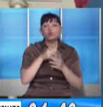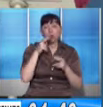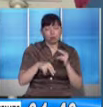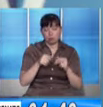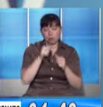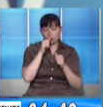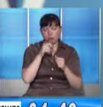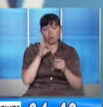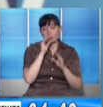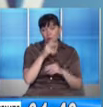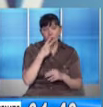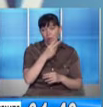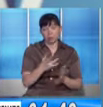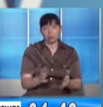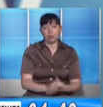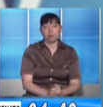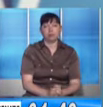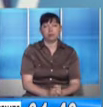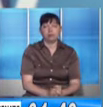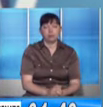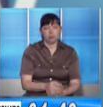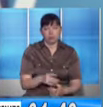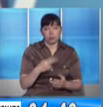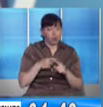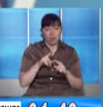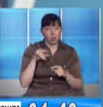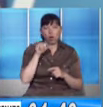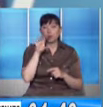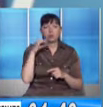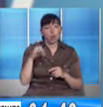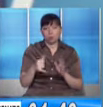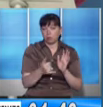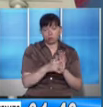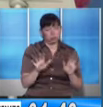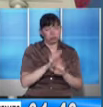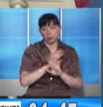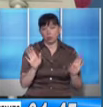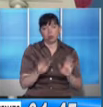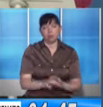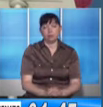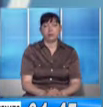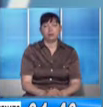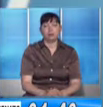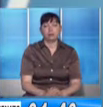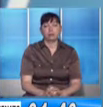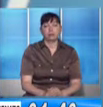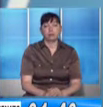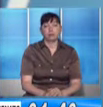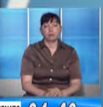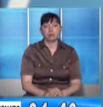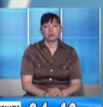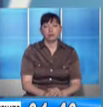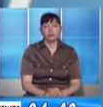capăt. Scurt v-am răspuns. Da, am înțeles. Deci nu sunt imagini care au fost... Eu personal pe independent am văzut am acest înțeles. Video.